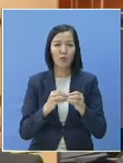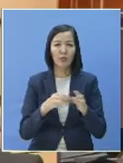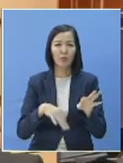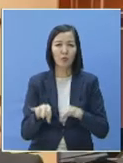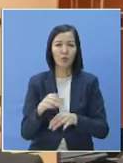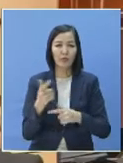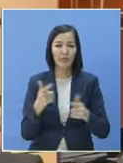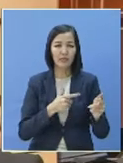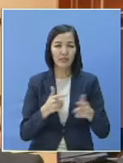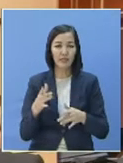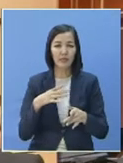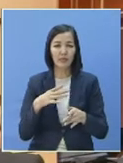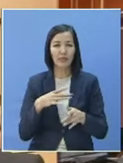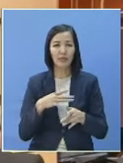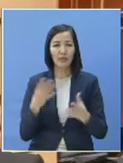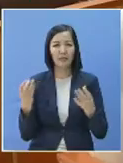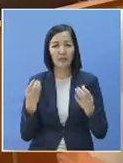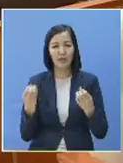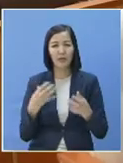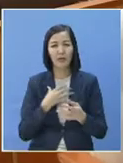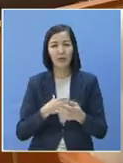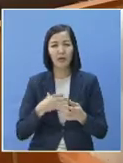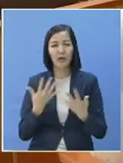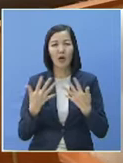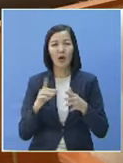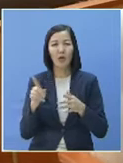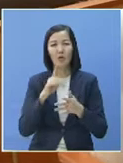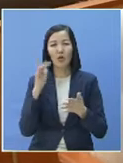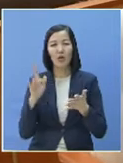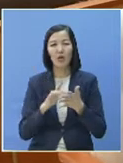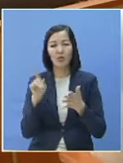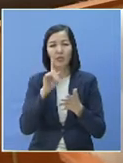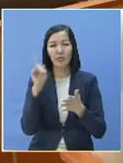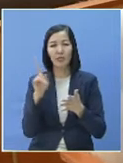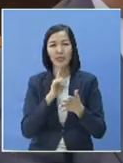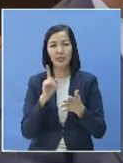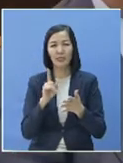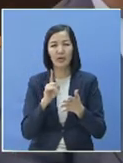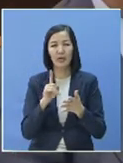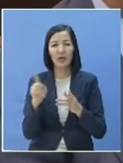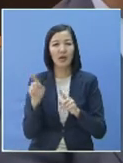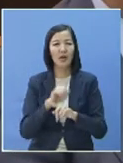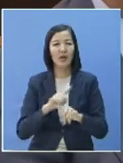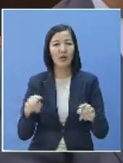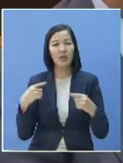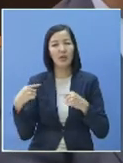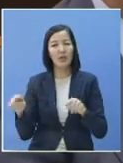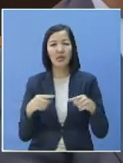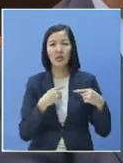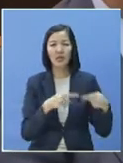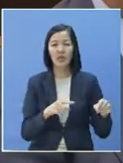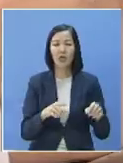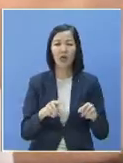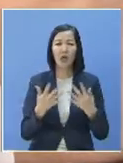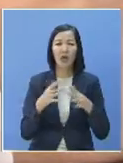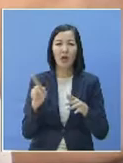әзірледік. Өзектілігін азайтпаған тағы бір мәселе ауыл мен қала жастарының арасындағы алшақтықты азайту. Ауыл жастарының бос уақытын